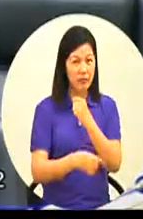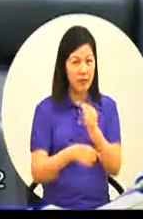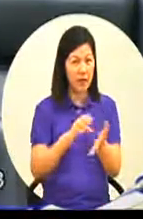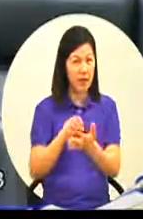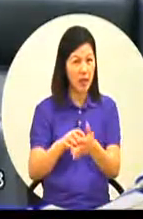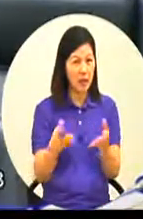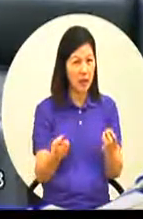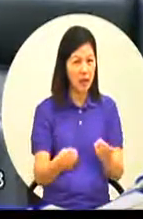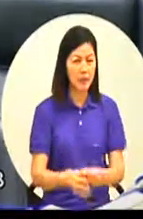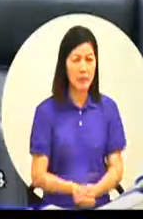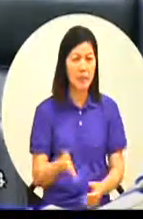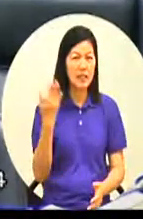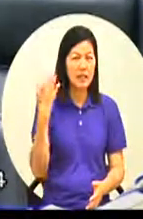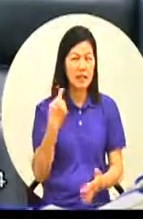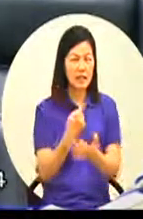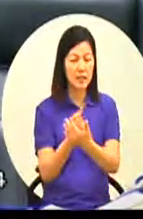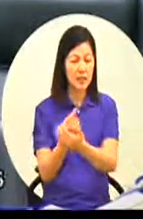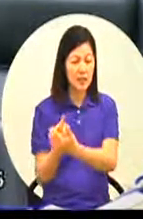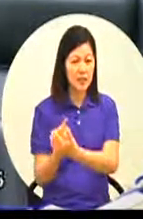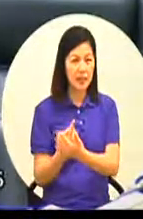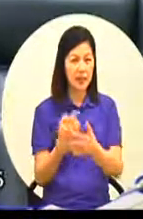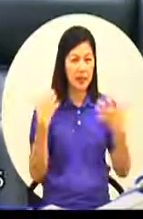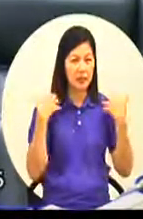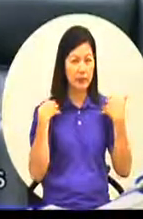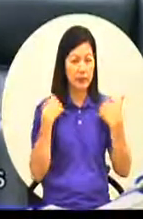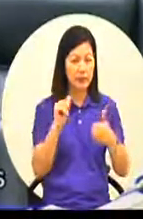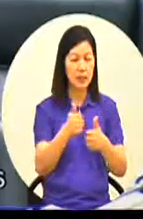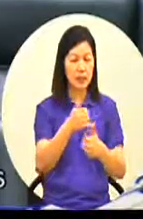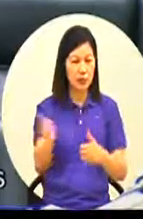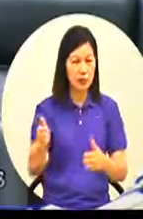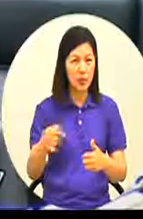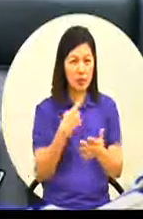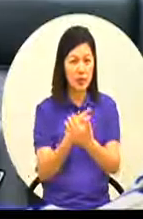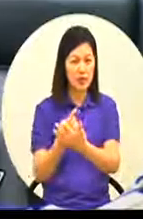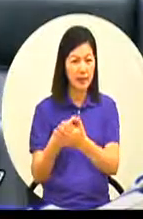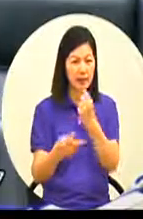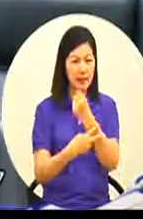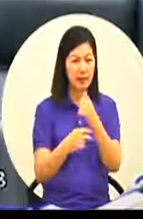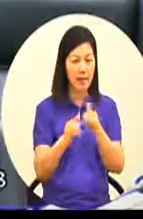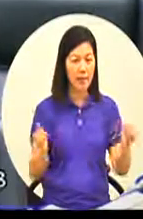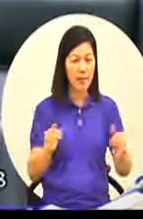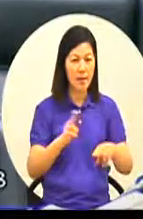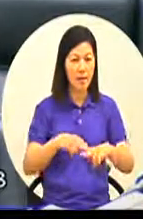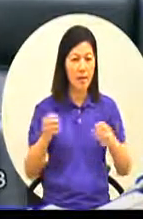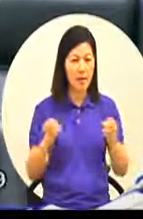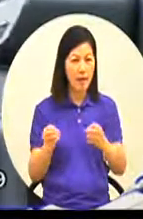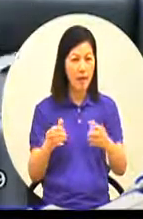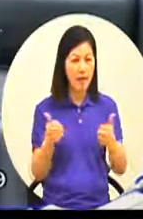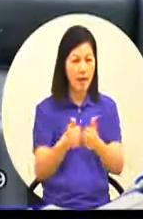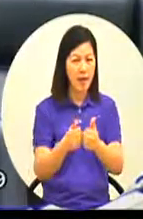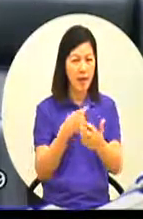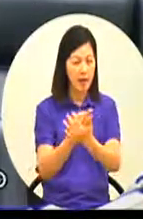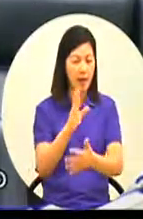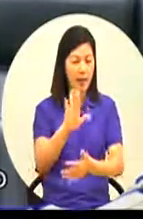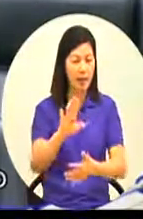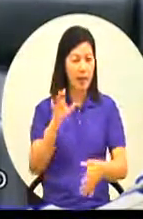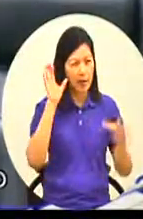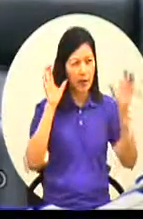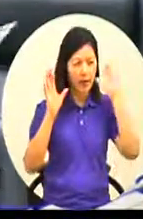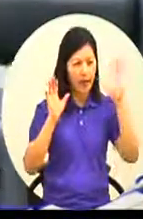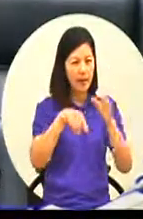常参加这个，担任这个议员吼，都会参加这个里民啊座谈会啦吼，也可以听听我们这个里民